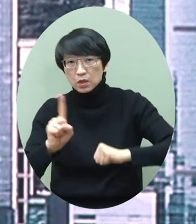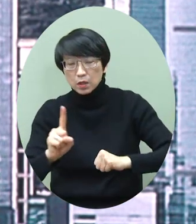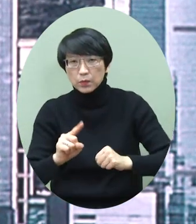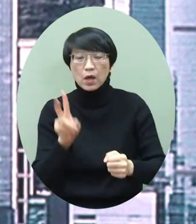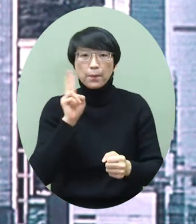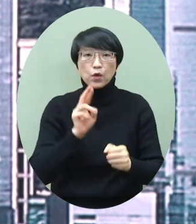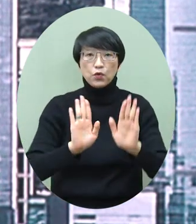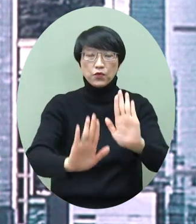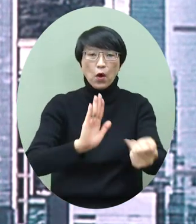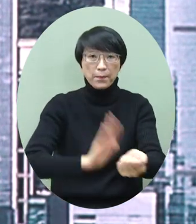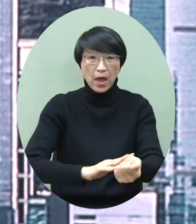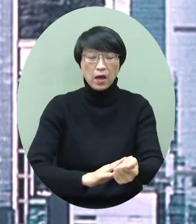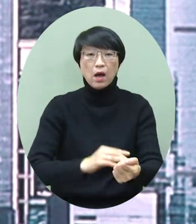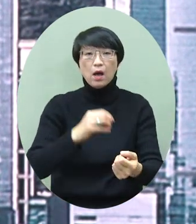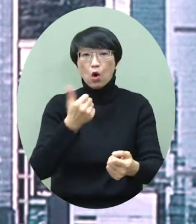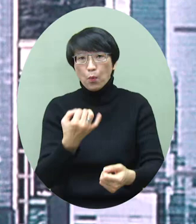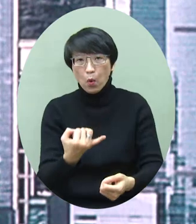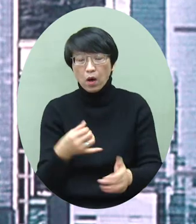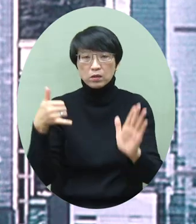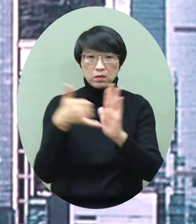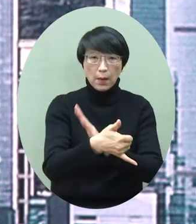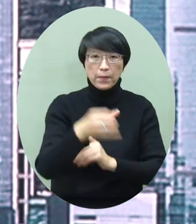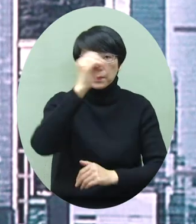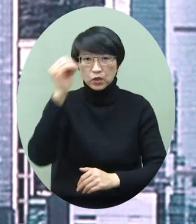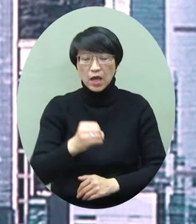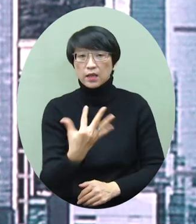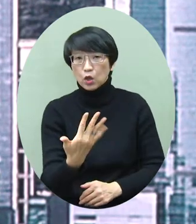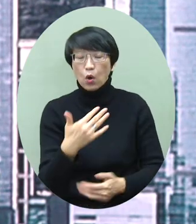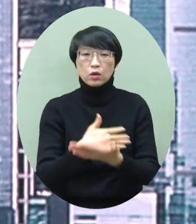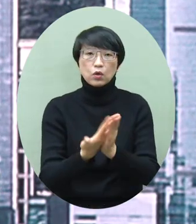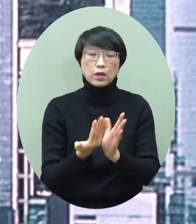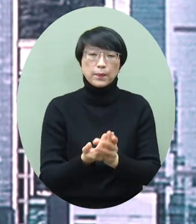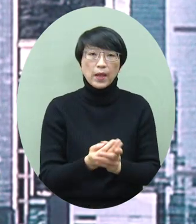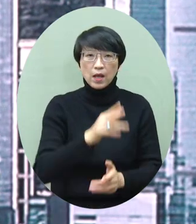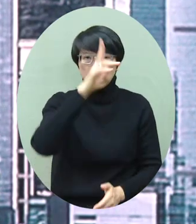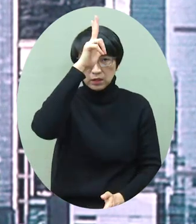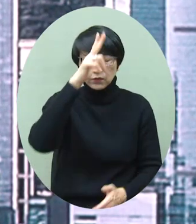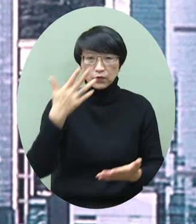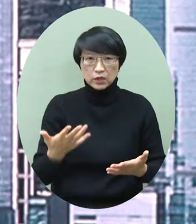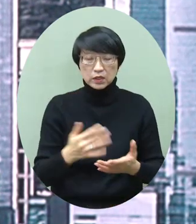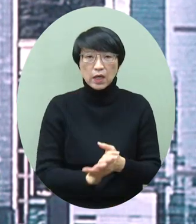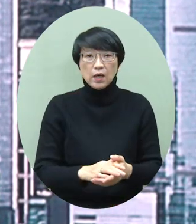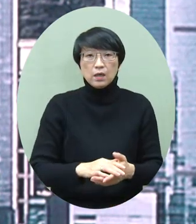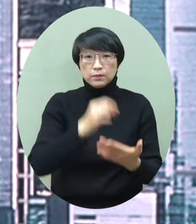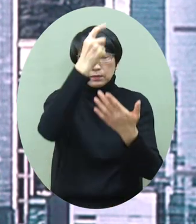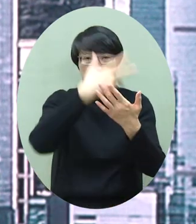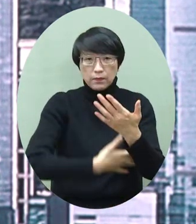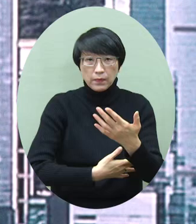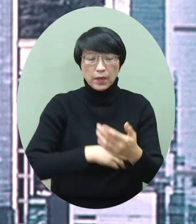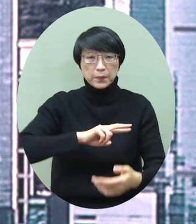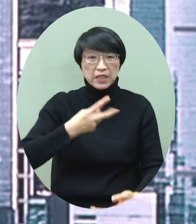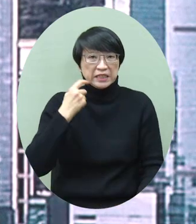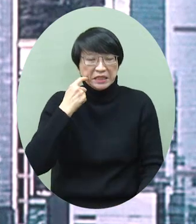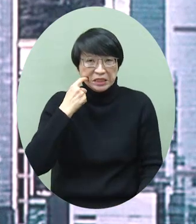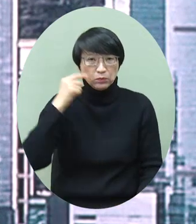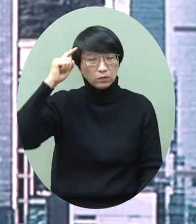防疫措施的成效啊、入住率啊等等。因應政府咧係收緊咗檢疫要求至21日，同